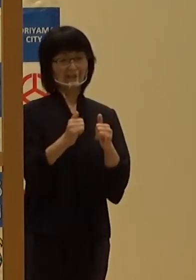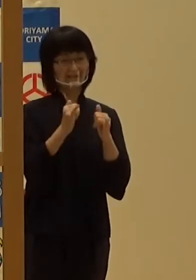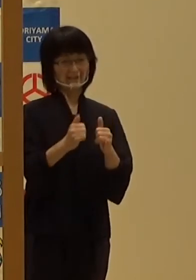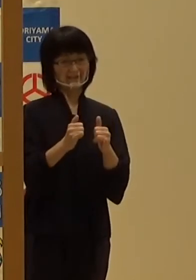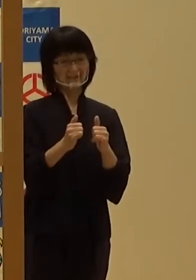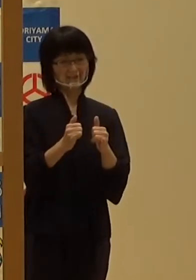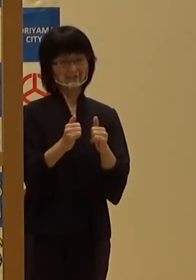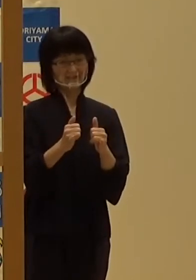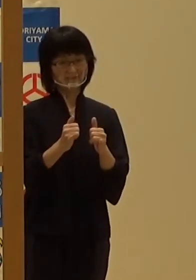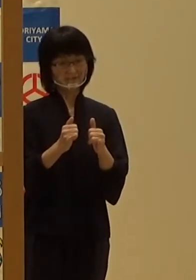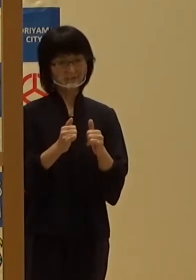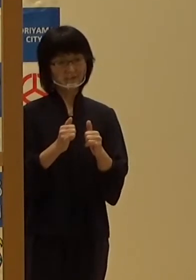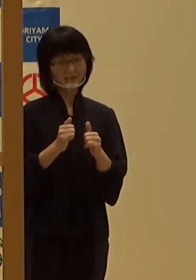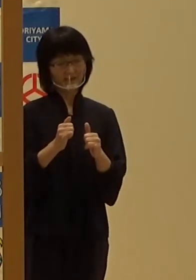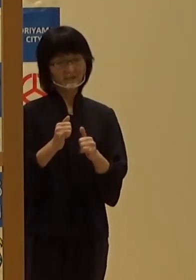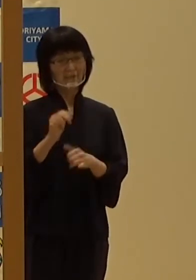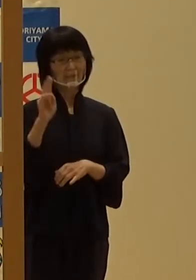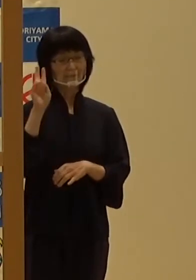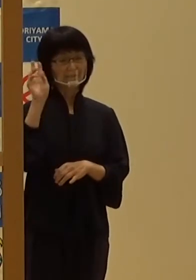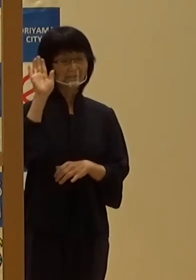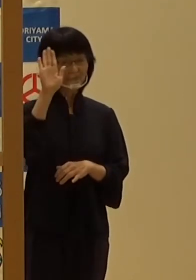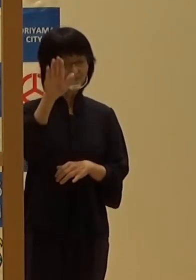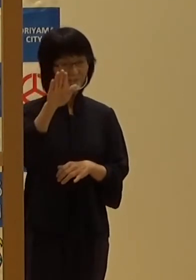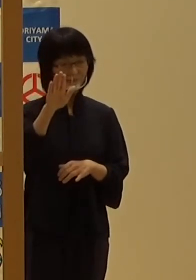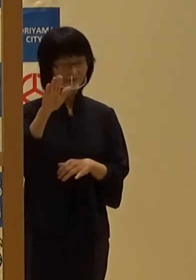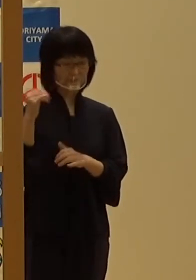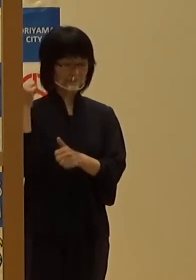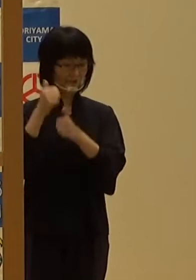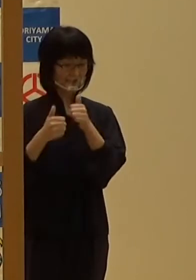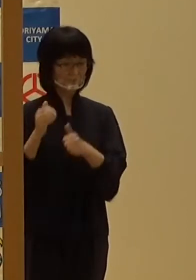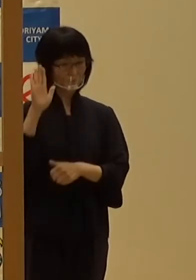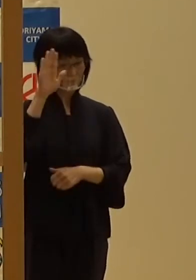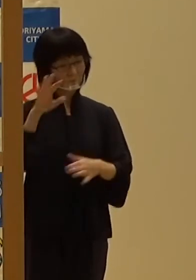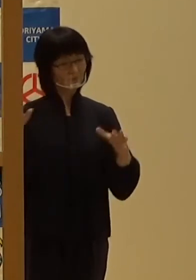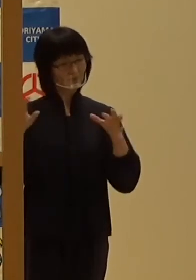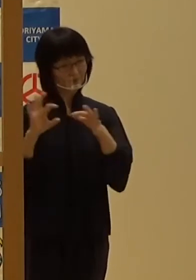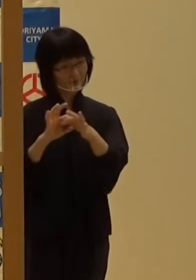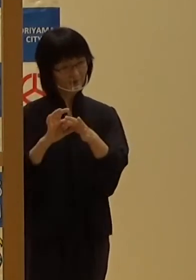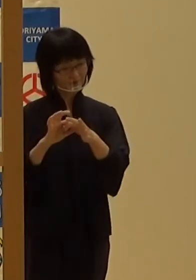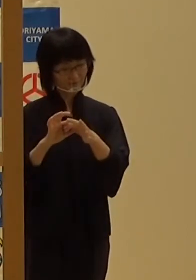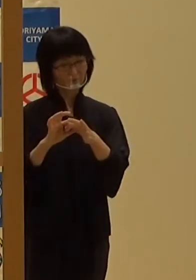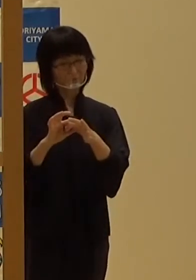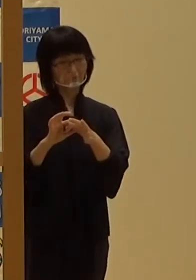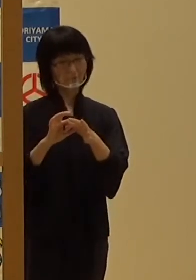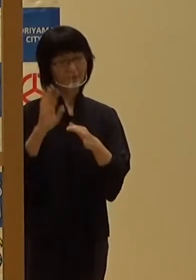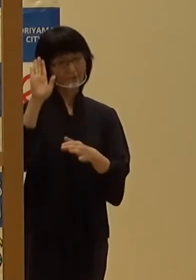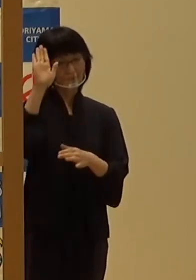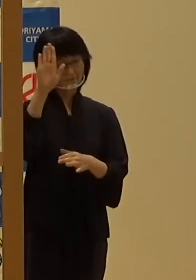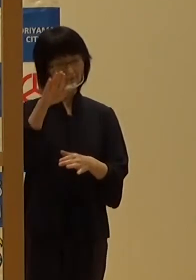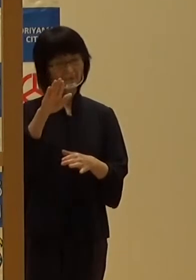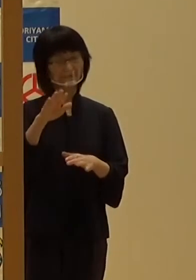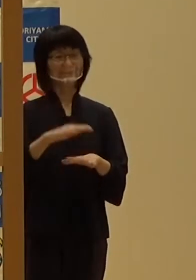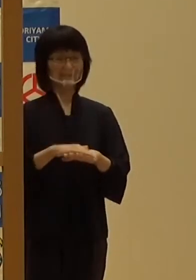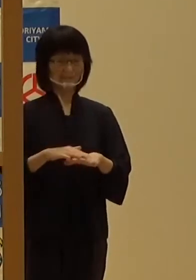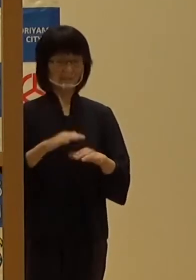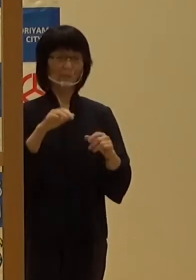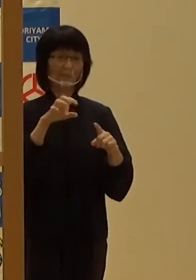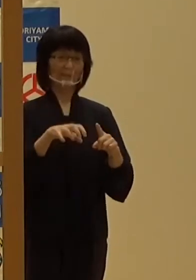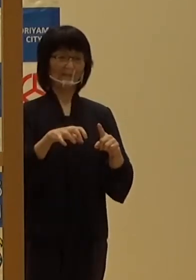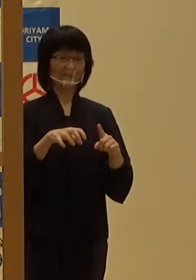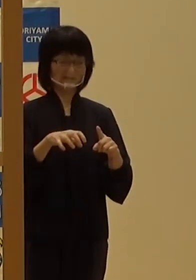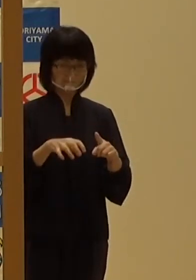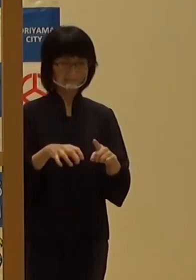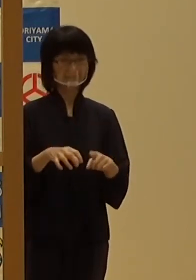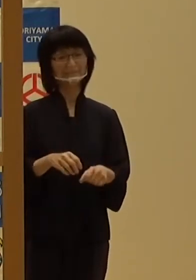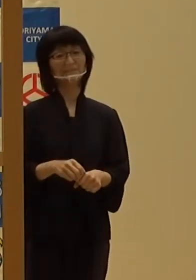て明日パークをコンセプトにご提案をいただいたところでございます。 再生、再